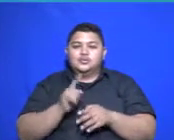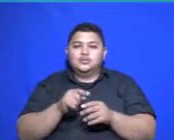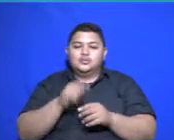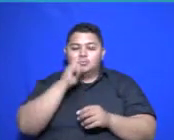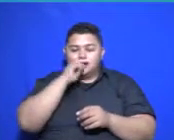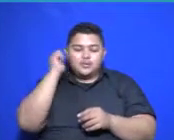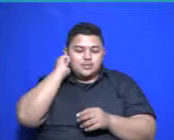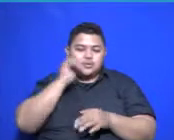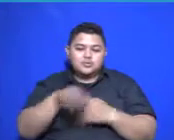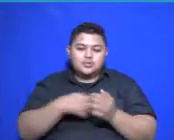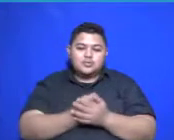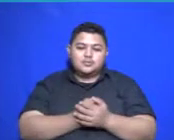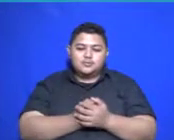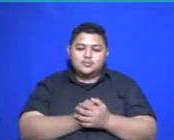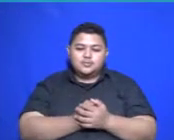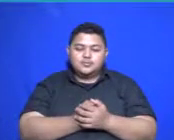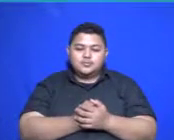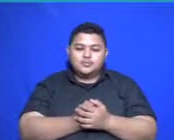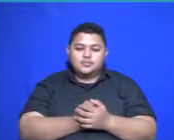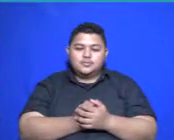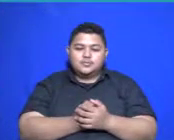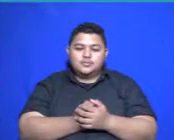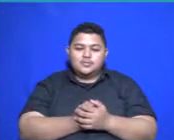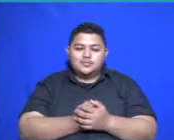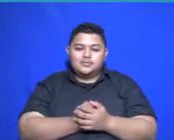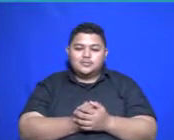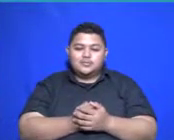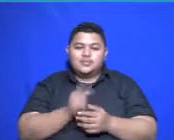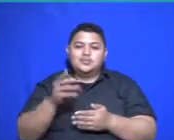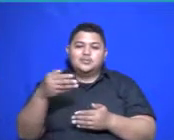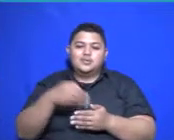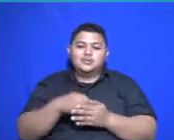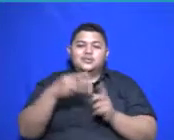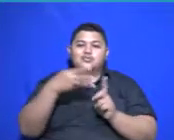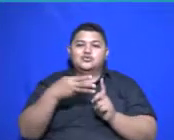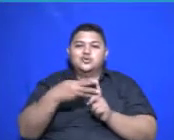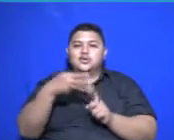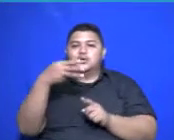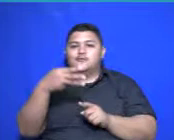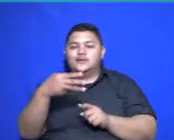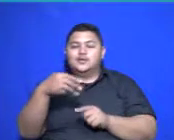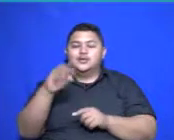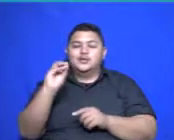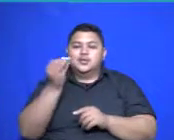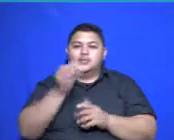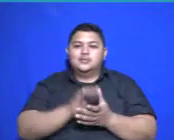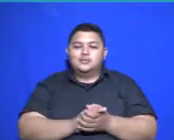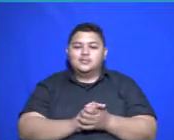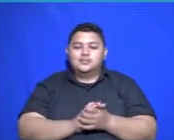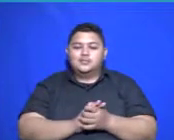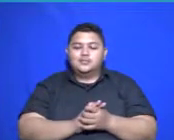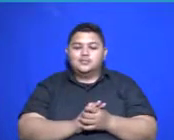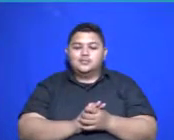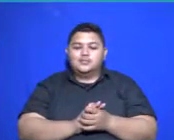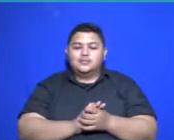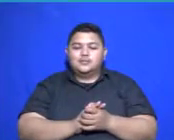hadirin, teman-teman wartawan, ada koperasi masuk bursa efek. 6 bulan yang lalu saya launching. Sudah masuk bursa